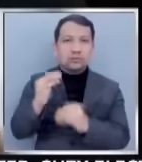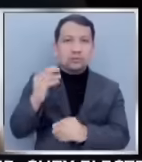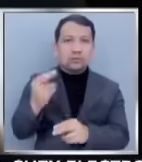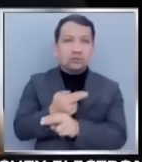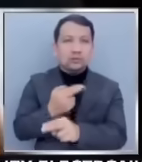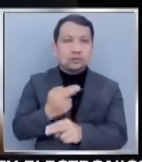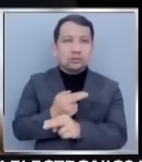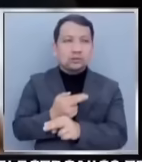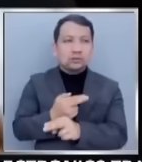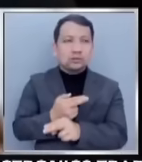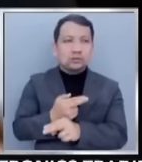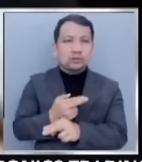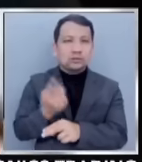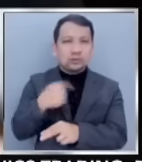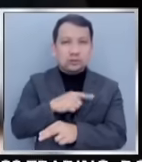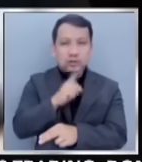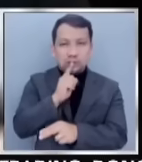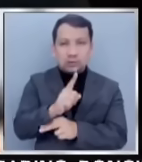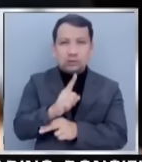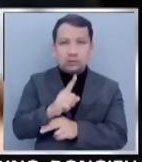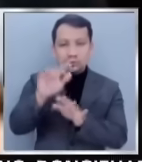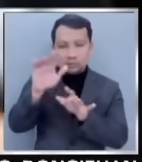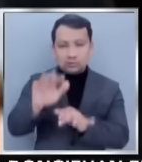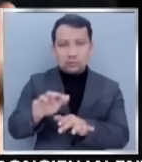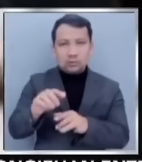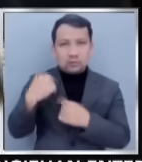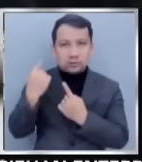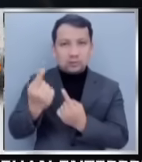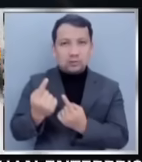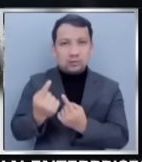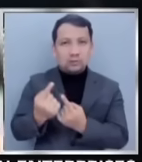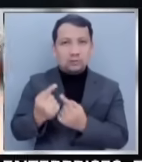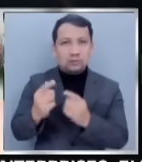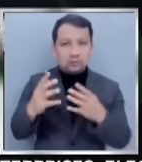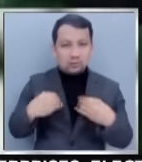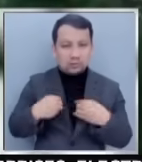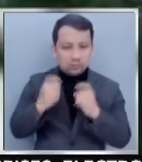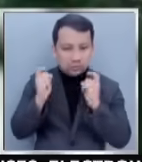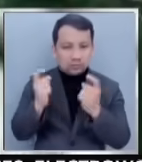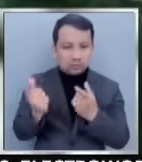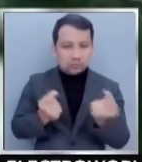occurrence. That would be the normal during that time. So we need to really act fast now.